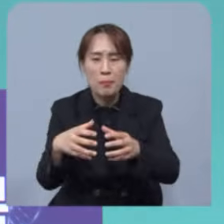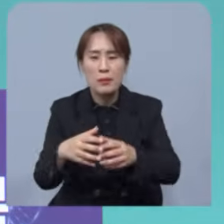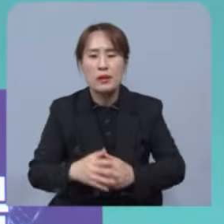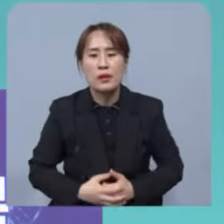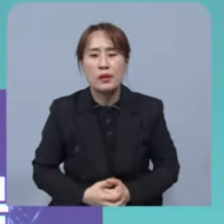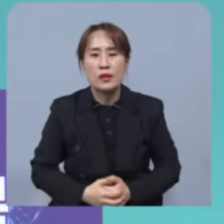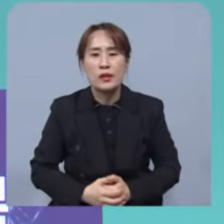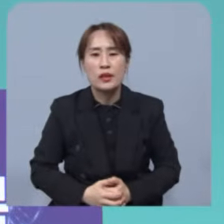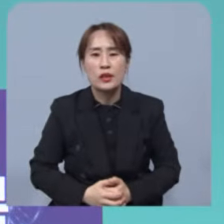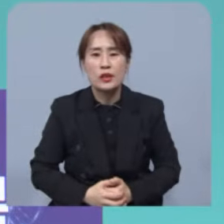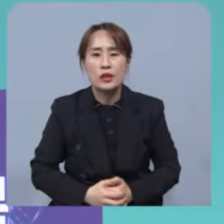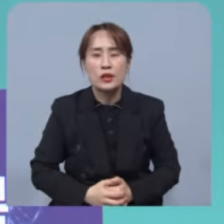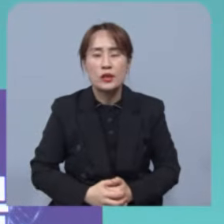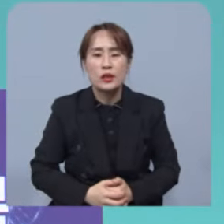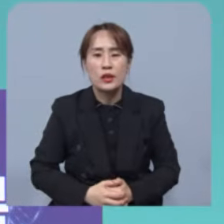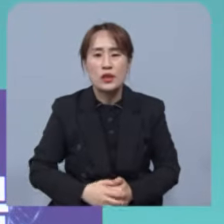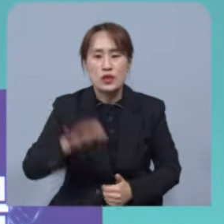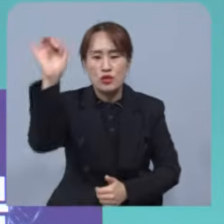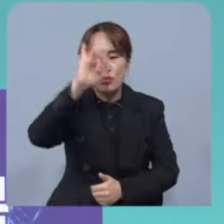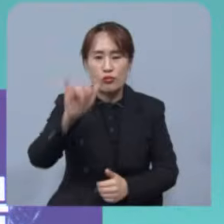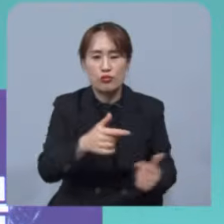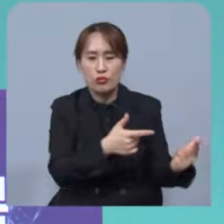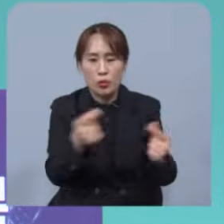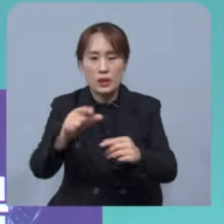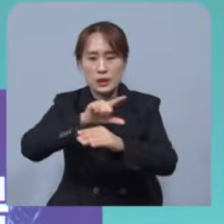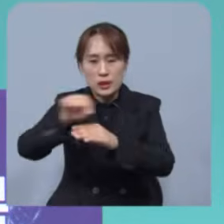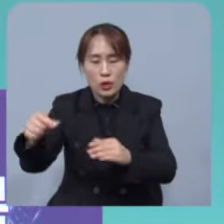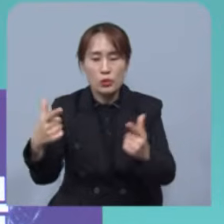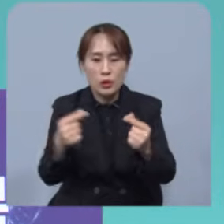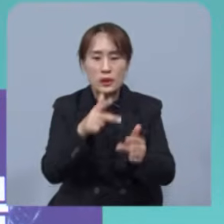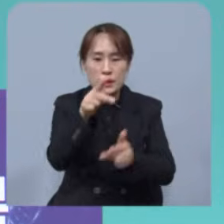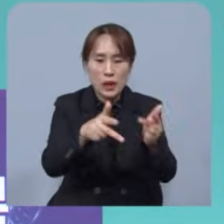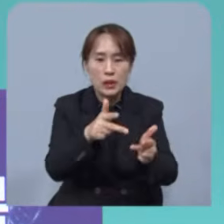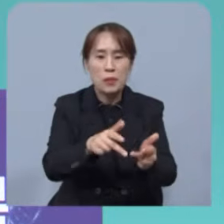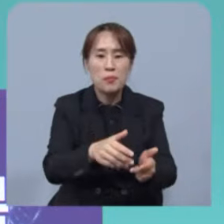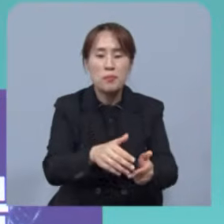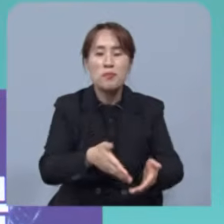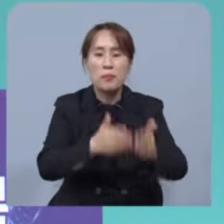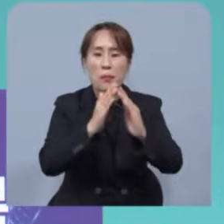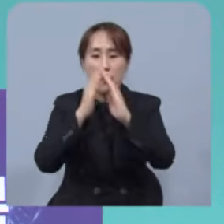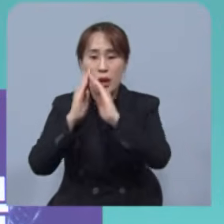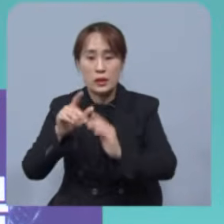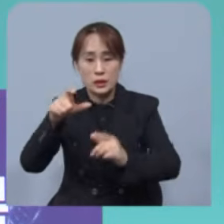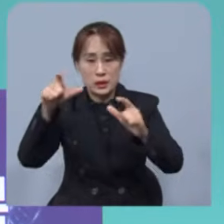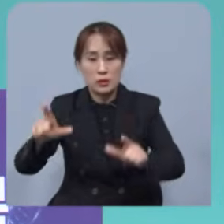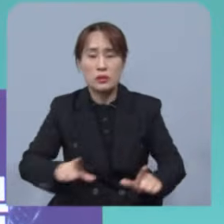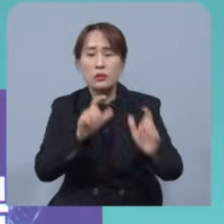어떻게 하면 지역의 산업과 기업들을 또 배치하고 또 지역 주민들이 그 지역에서